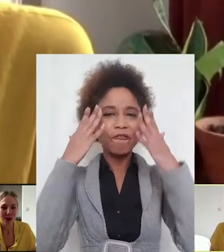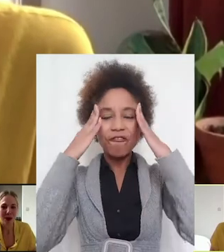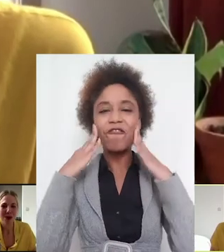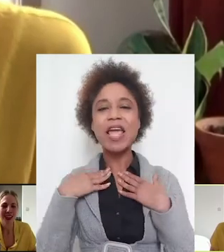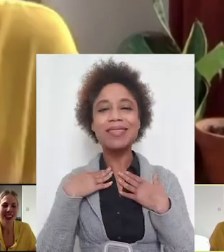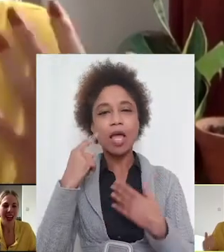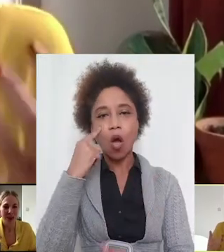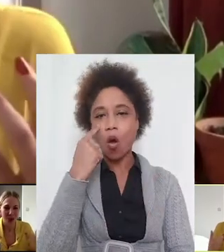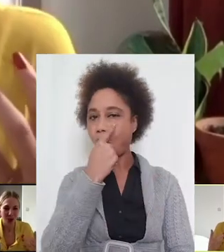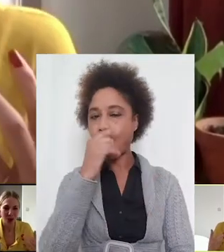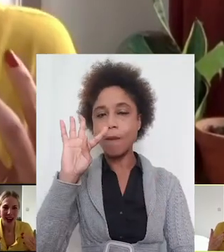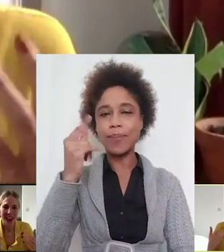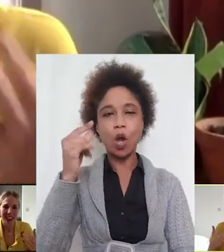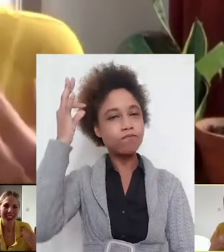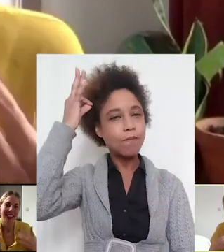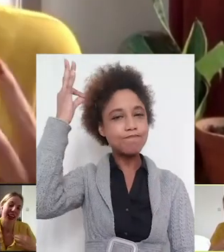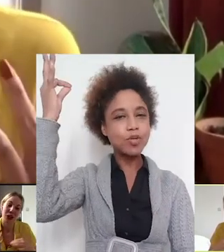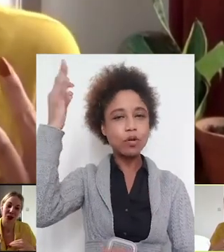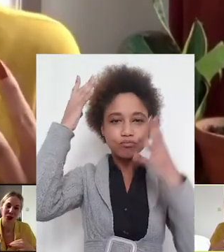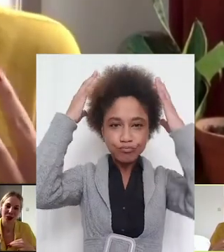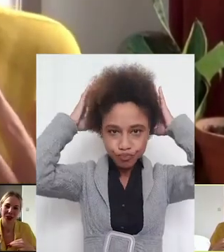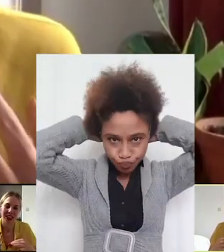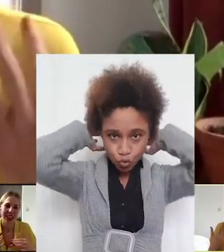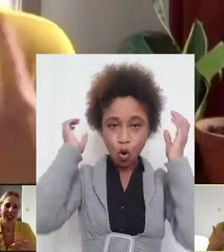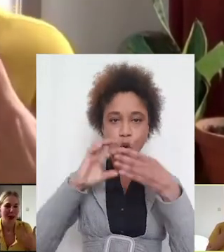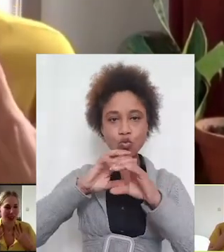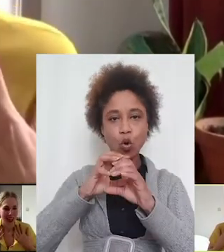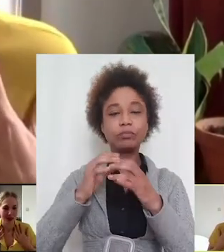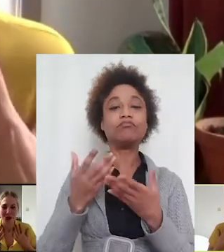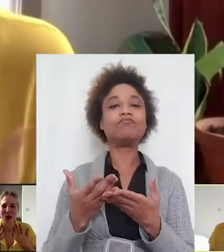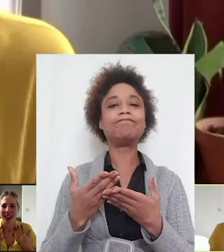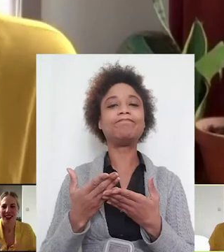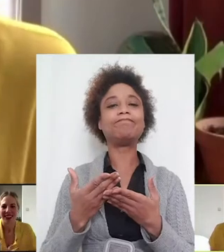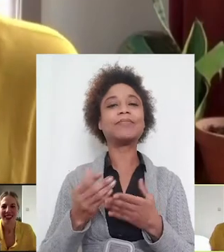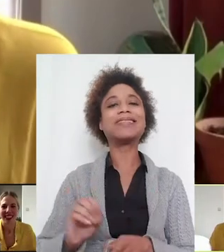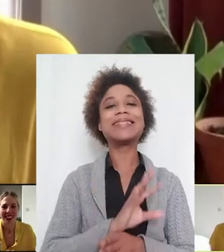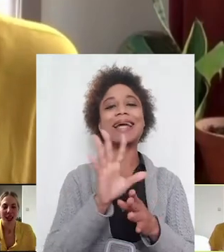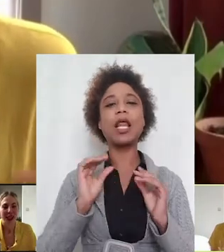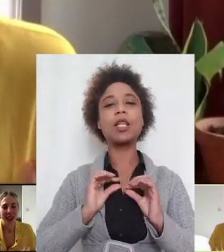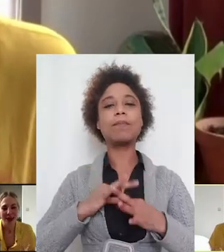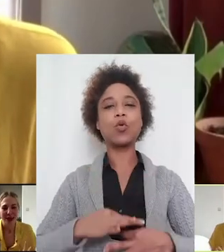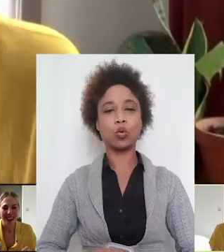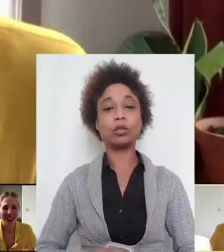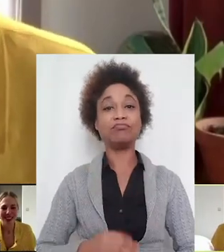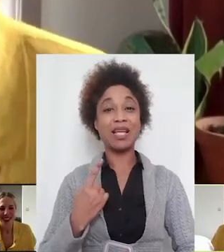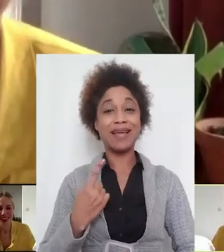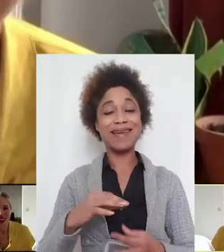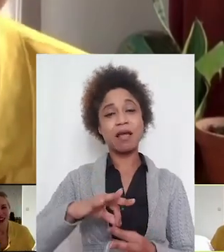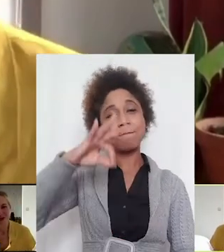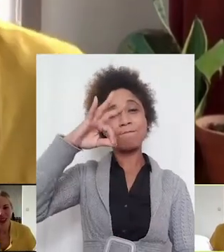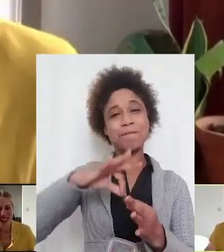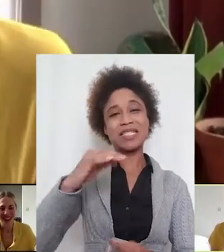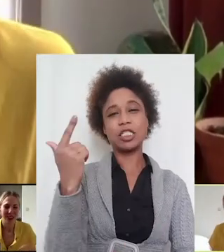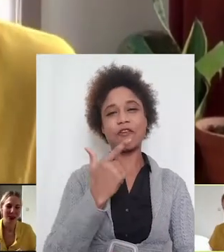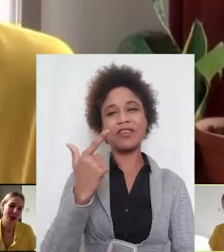blauwe ogen en mijn blonde haar zit in een lage knot. Ik heb een geel blouseje aan. Ik ben 1,77 meter lang,